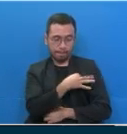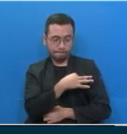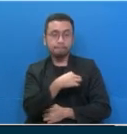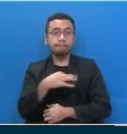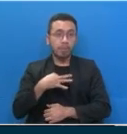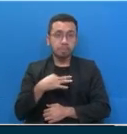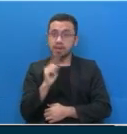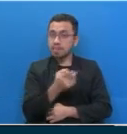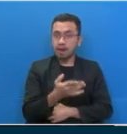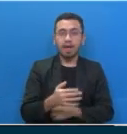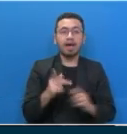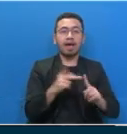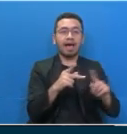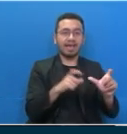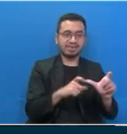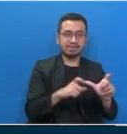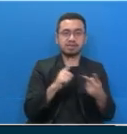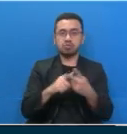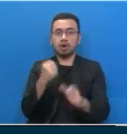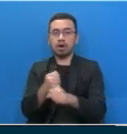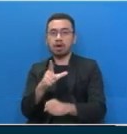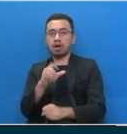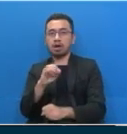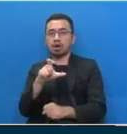yaitu senjata jenis HS dan juga Glock.